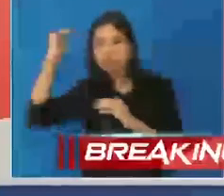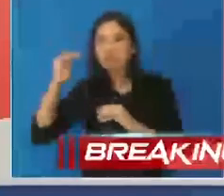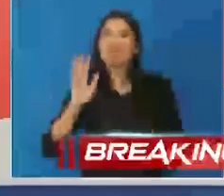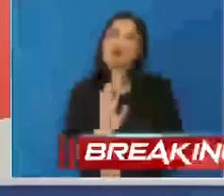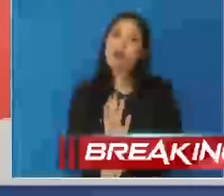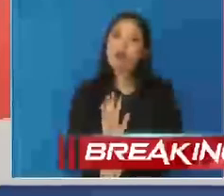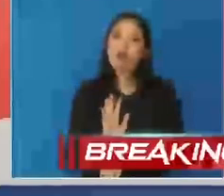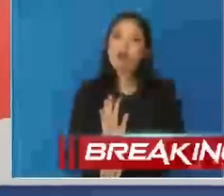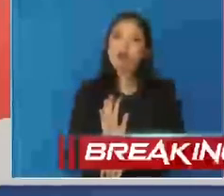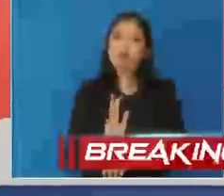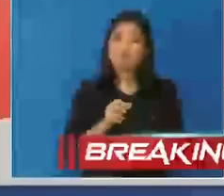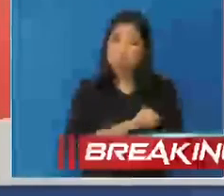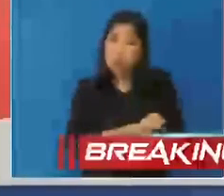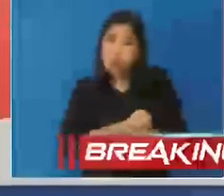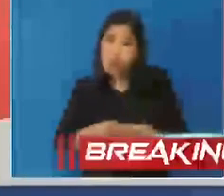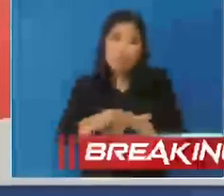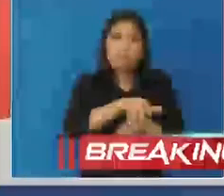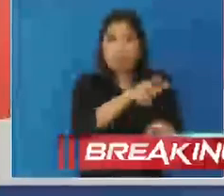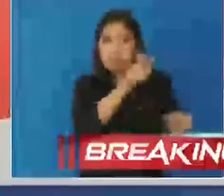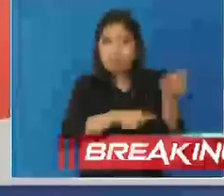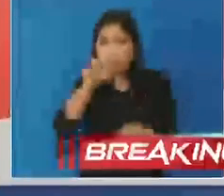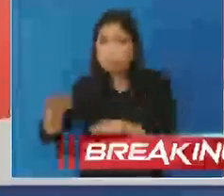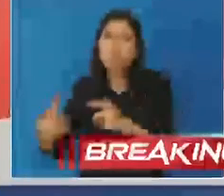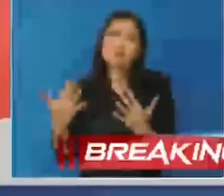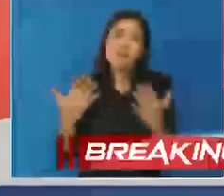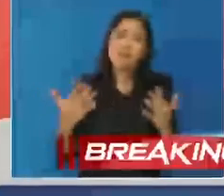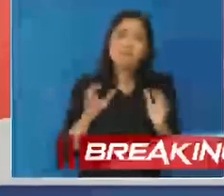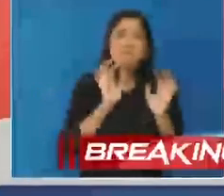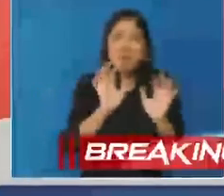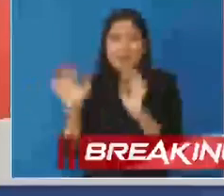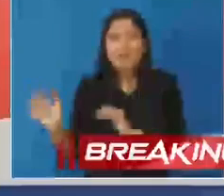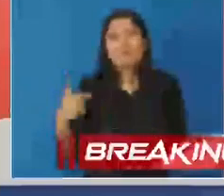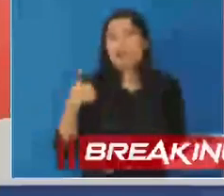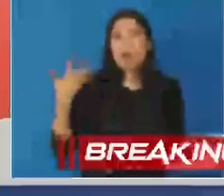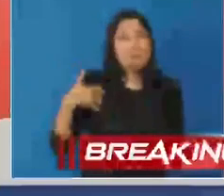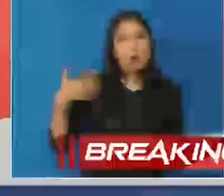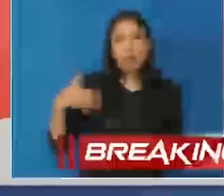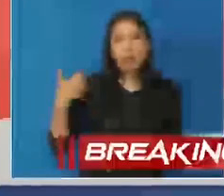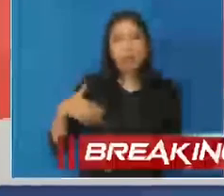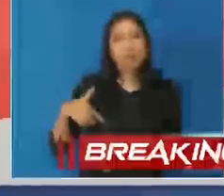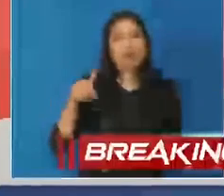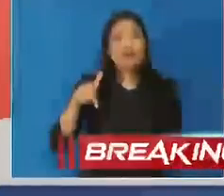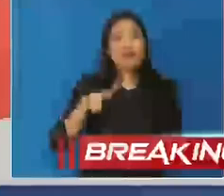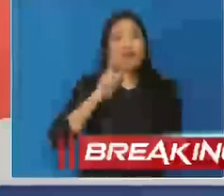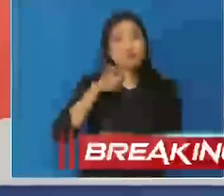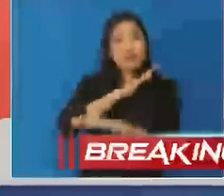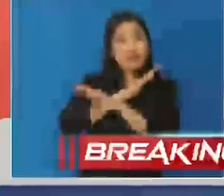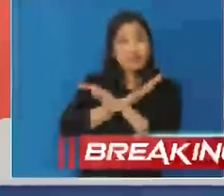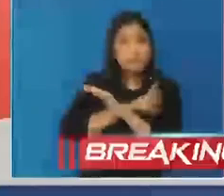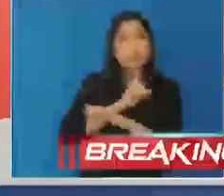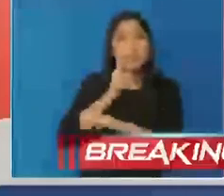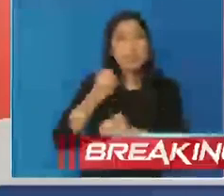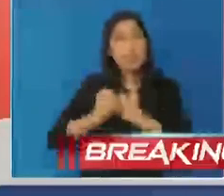masyarakat juga semakin banyak harapan kami Inilah yang harus dilakukan di dalam kaitan mengantisipasi beberapa kegiatan